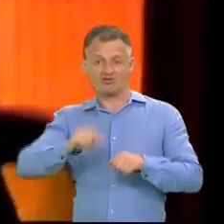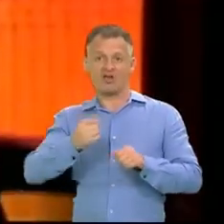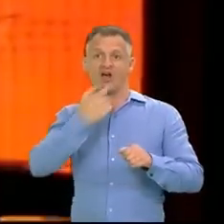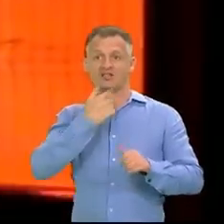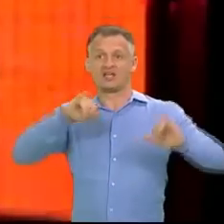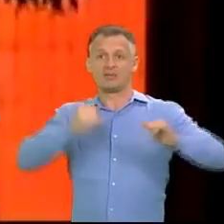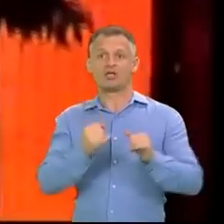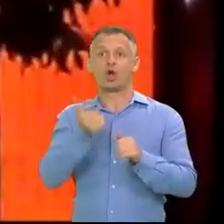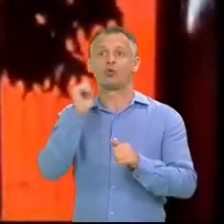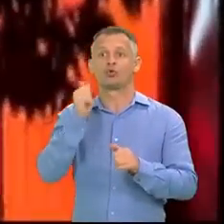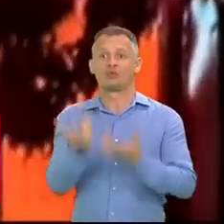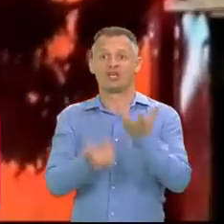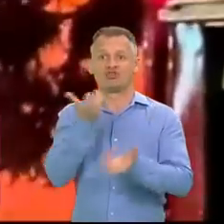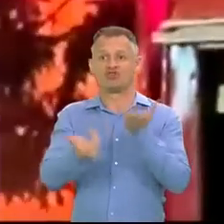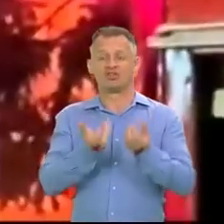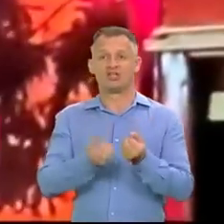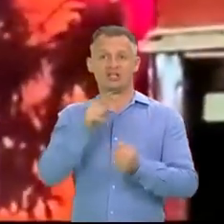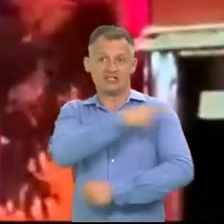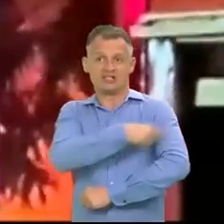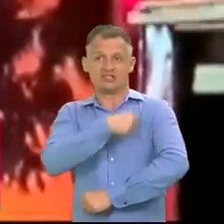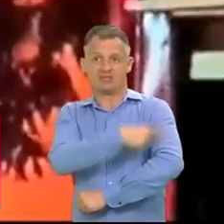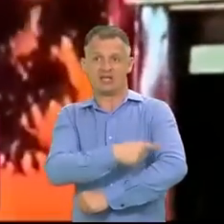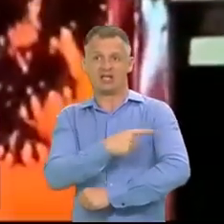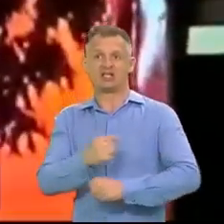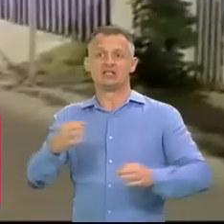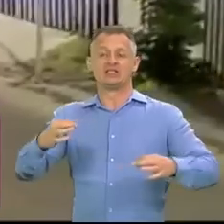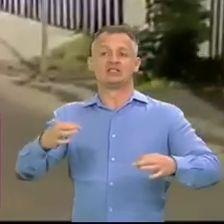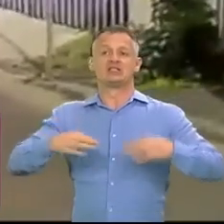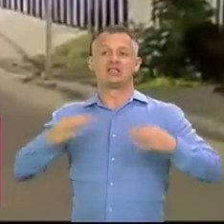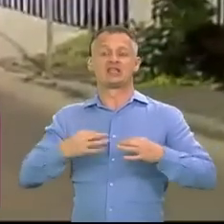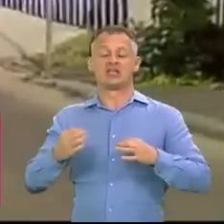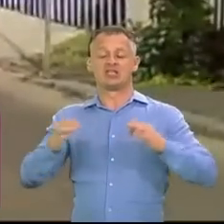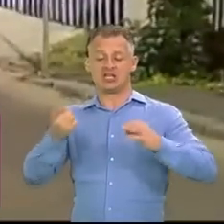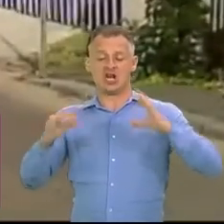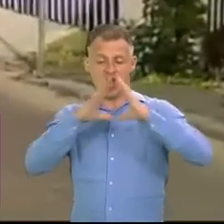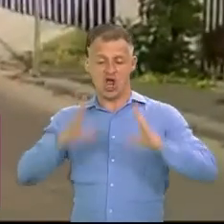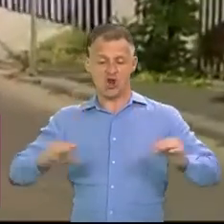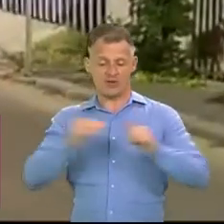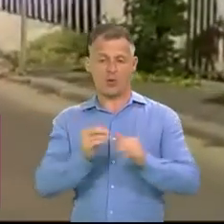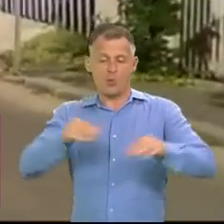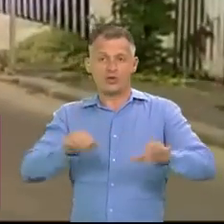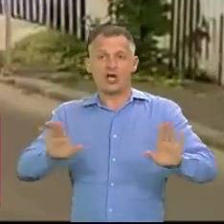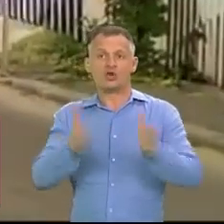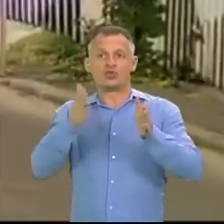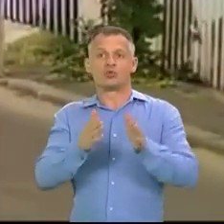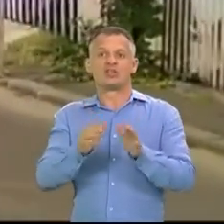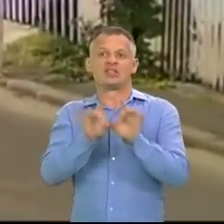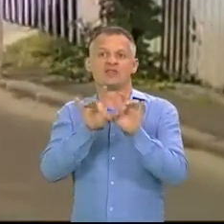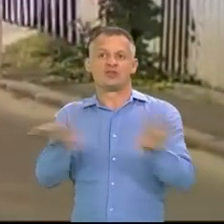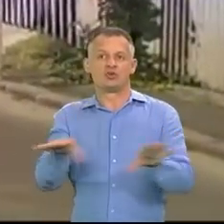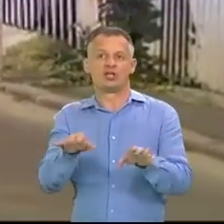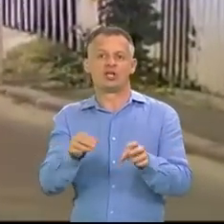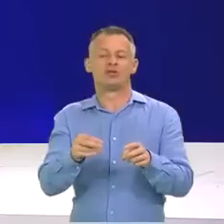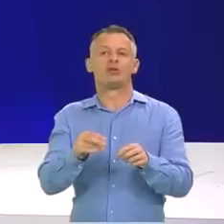loc numai puțin de 11 incendii în unitățile sanitare publice din România. Majoritatea dintre ele au pornit de la defecțiuni ale circuitelor